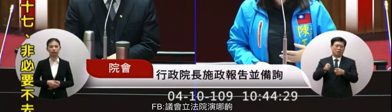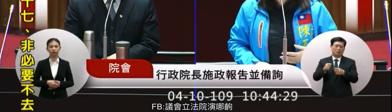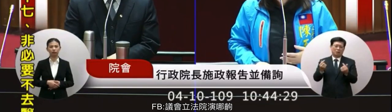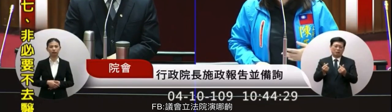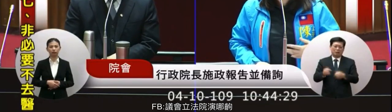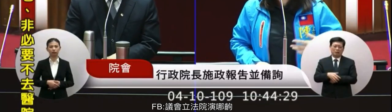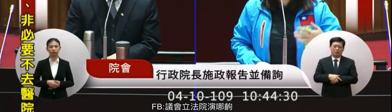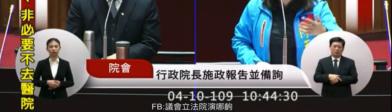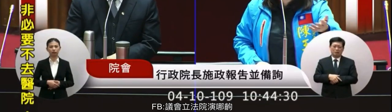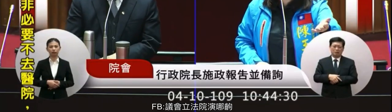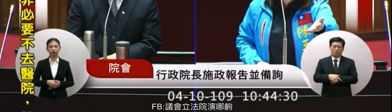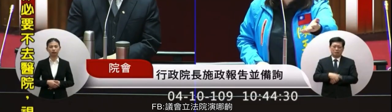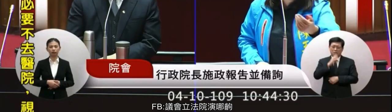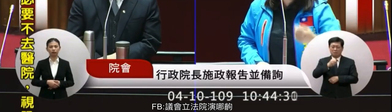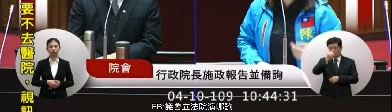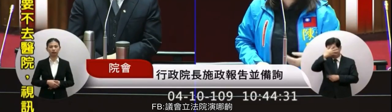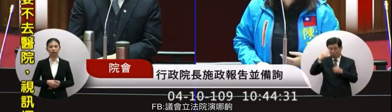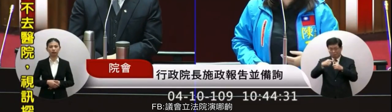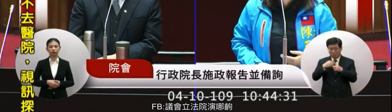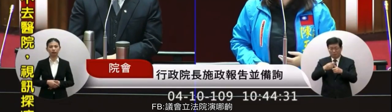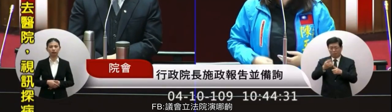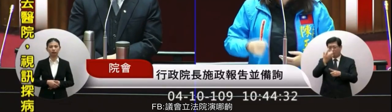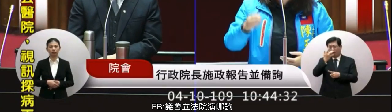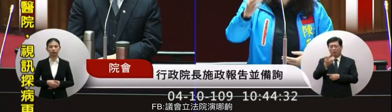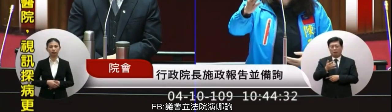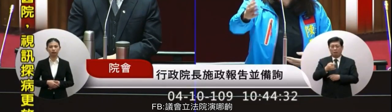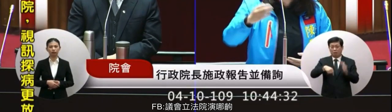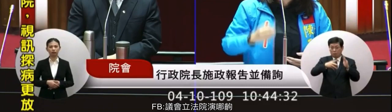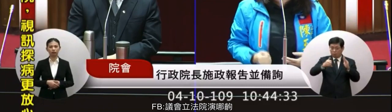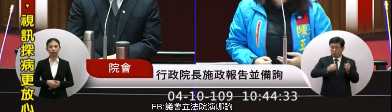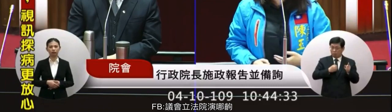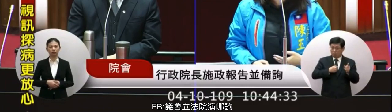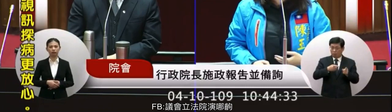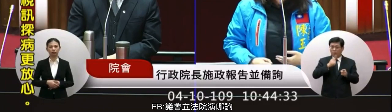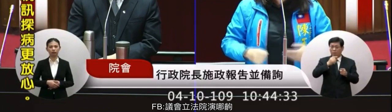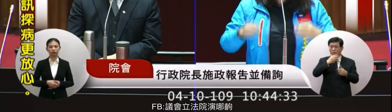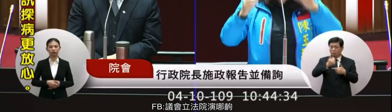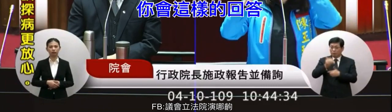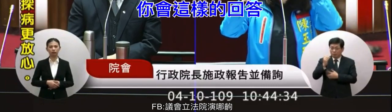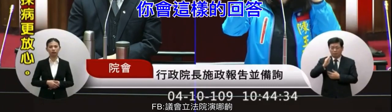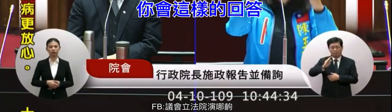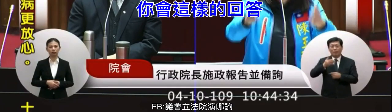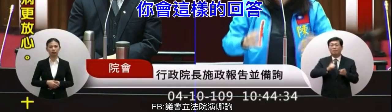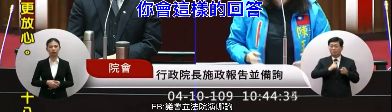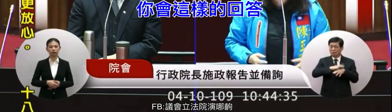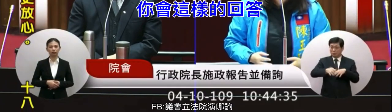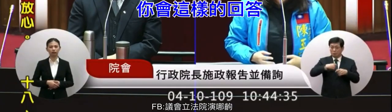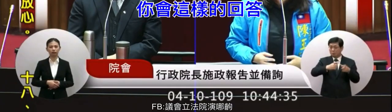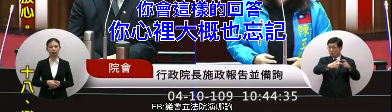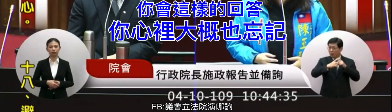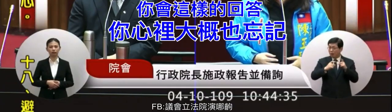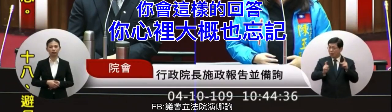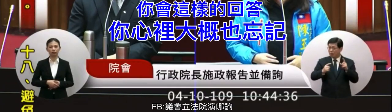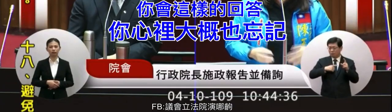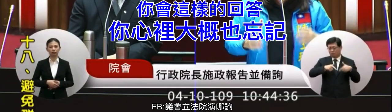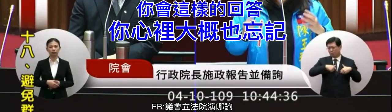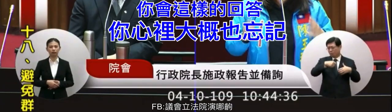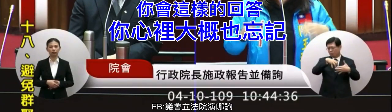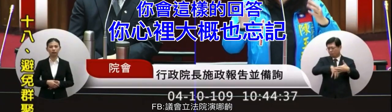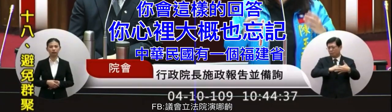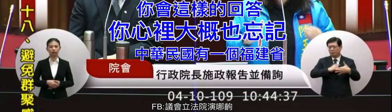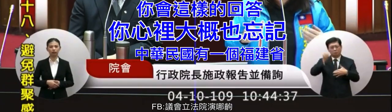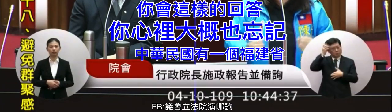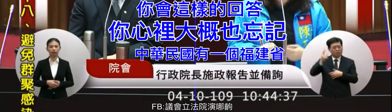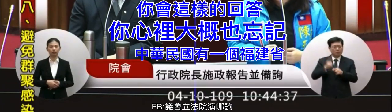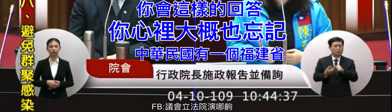就是很多年轻族群不理解哈。院长您是了解有一个福建省，但是你会这样的回答，你心里大概也